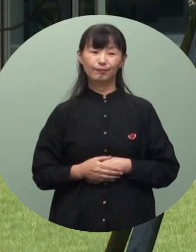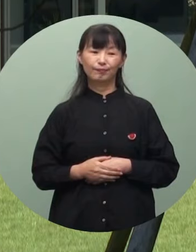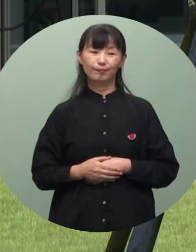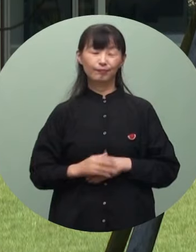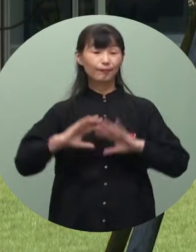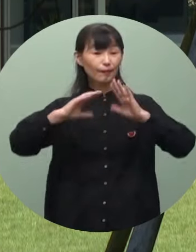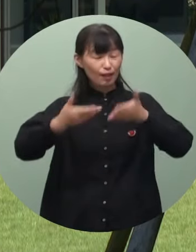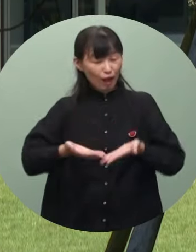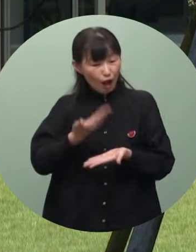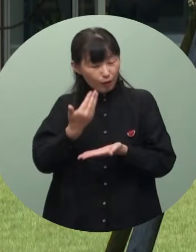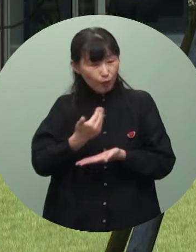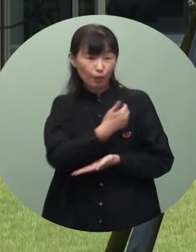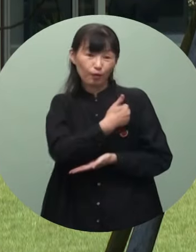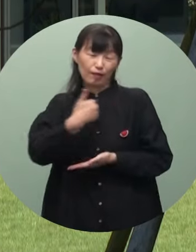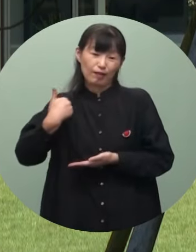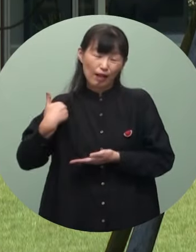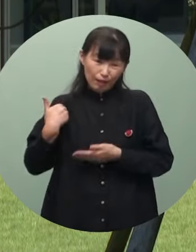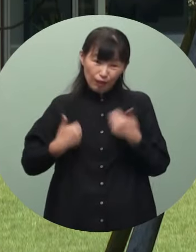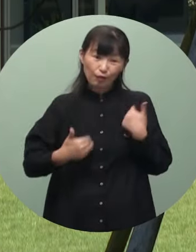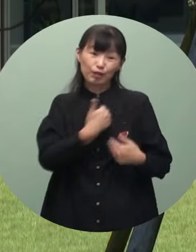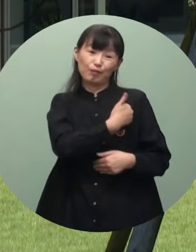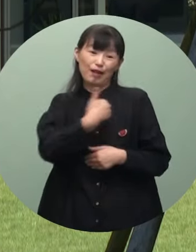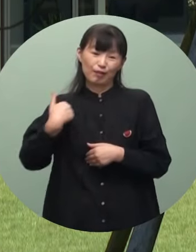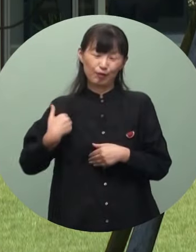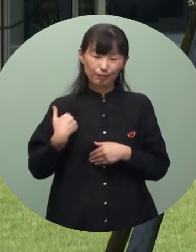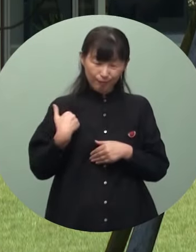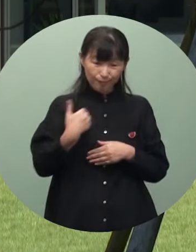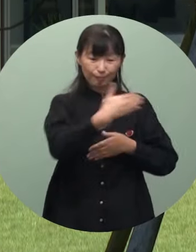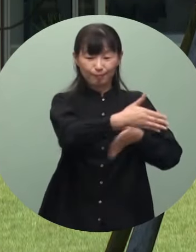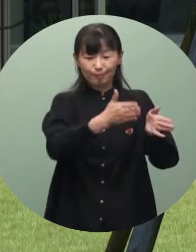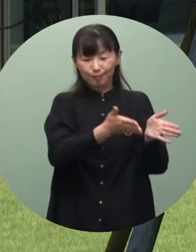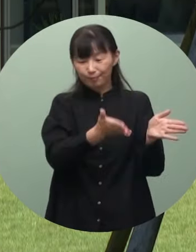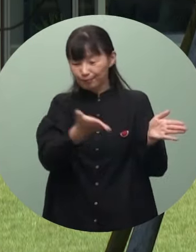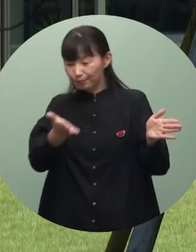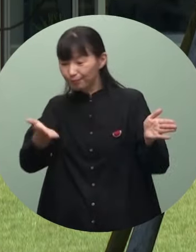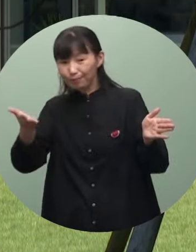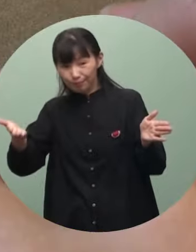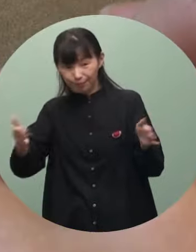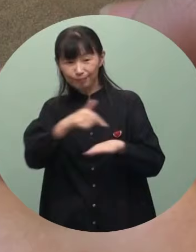世界の食が楽しめるブースが並びます。